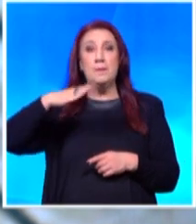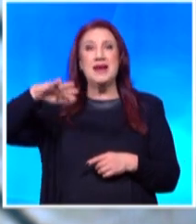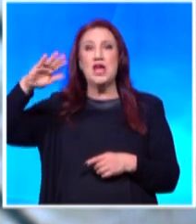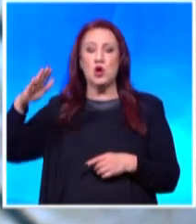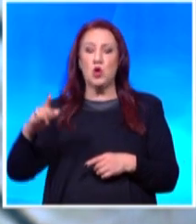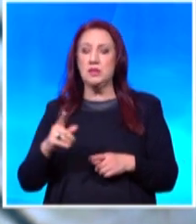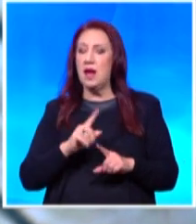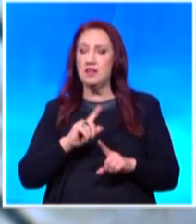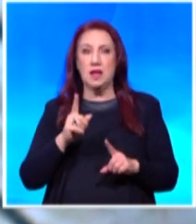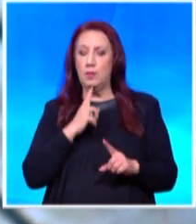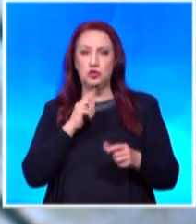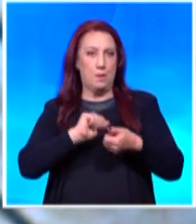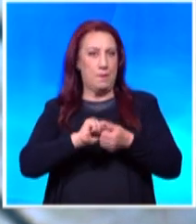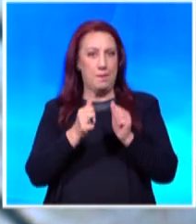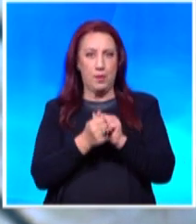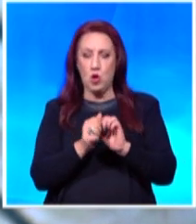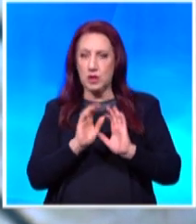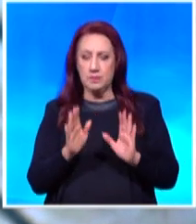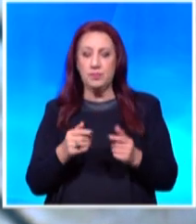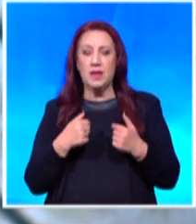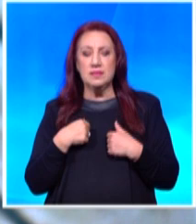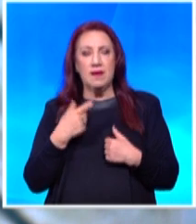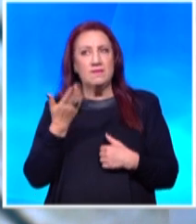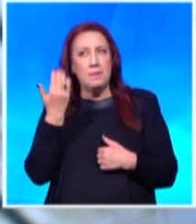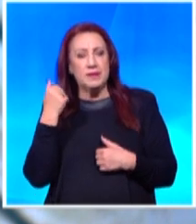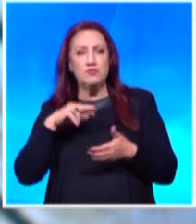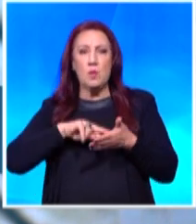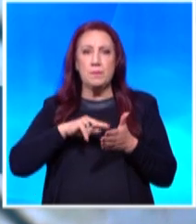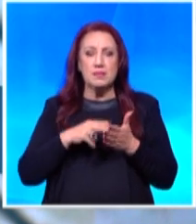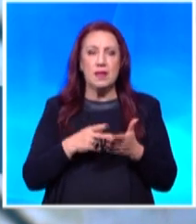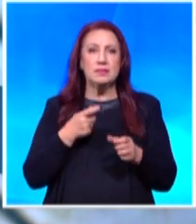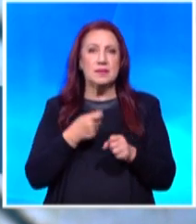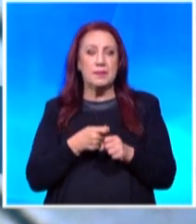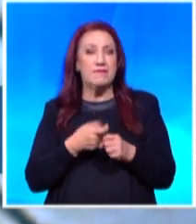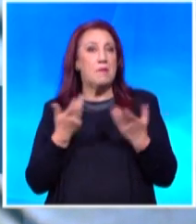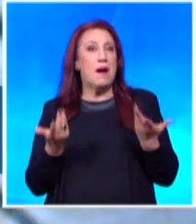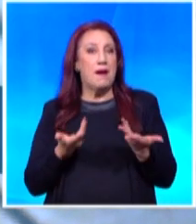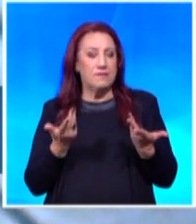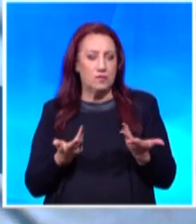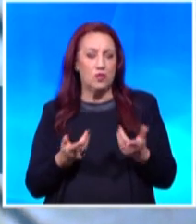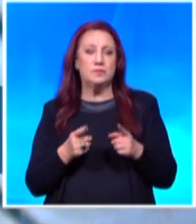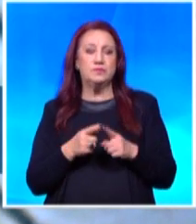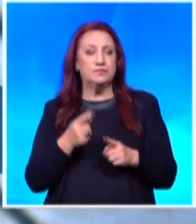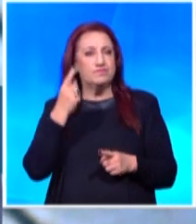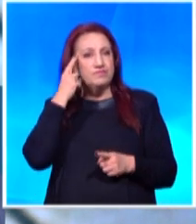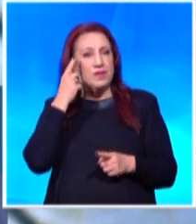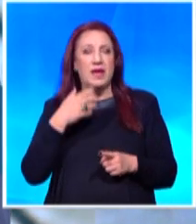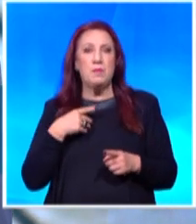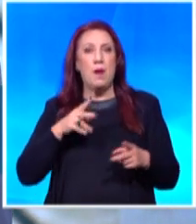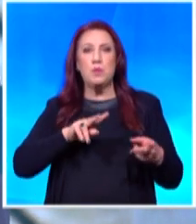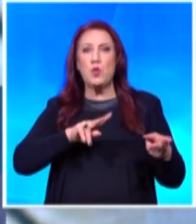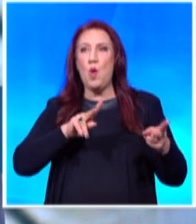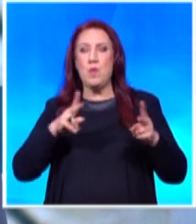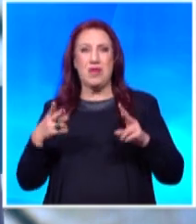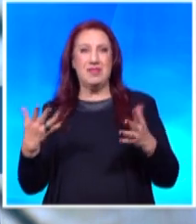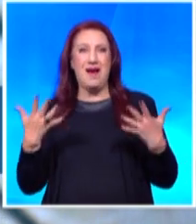приспособяваме. За мен е факт промените в климата. Като говоря за приспособяване, трябва да говоря